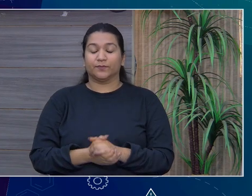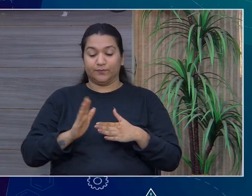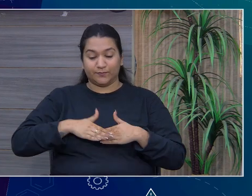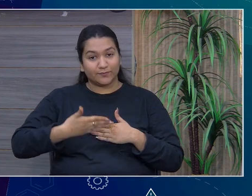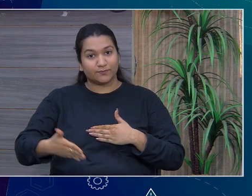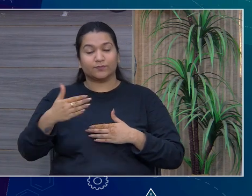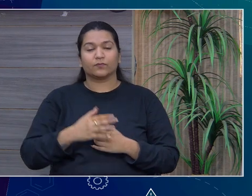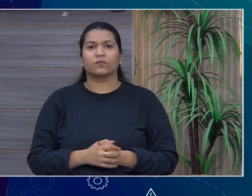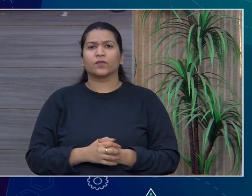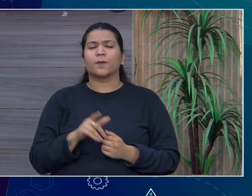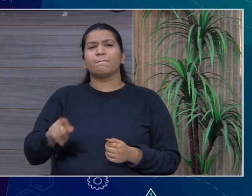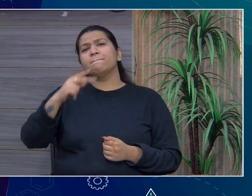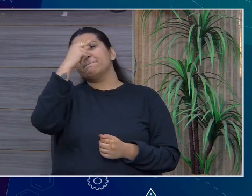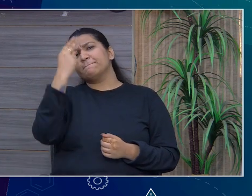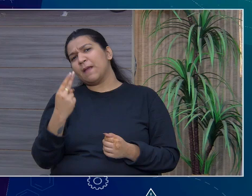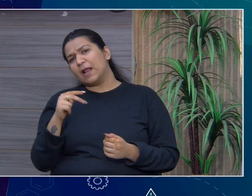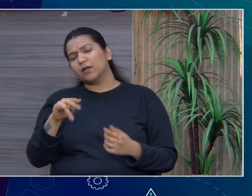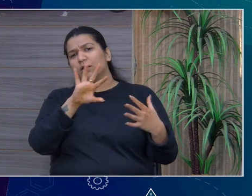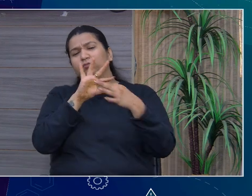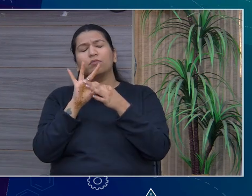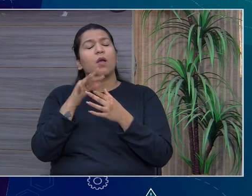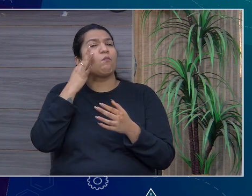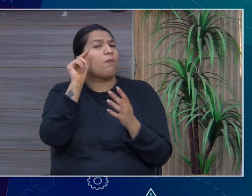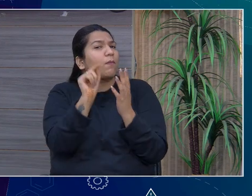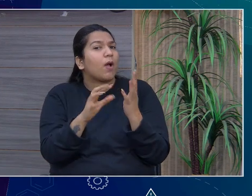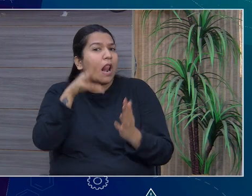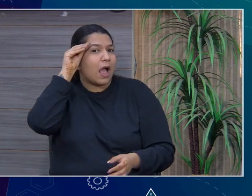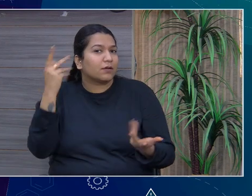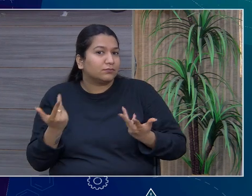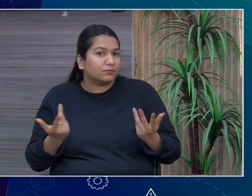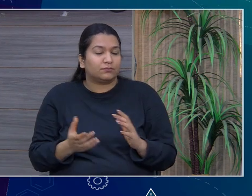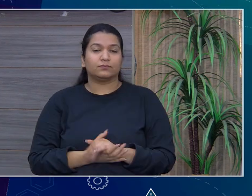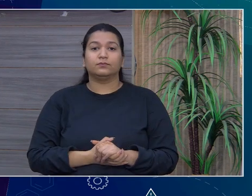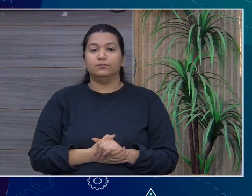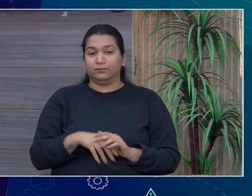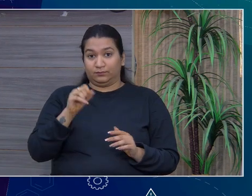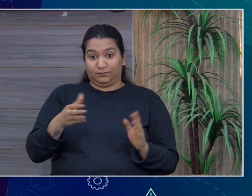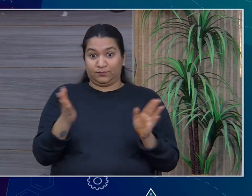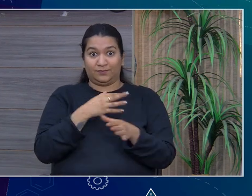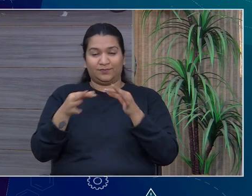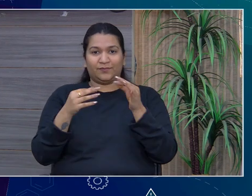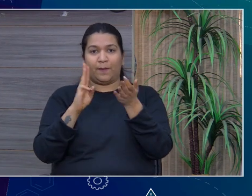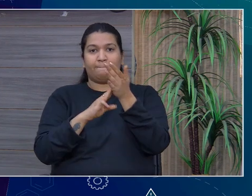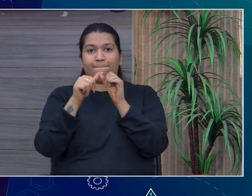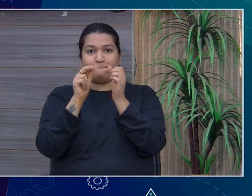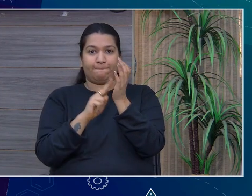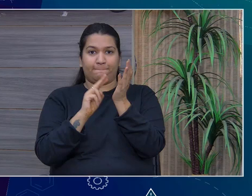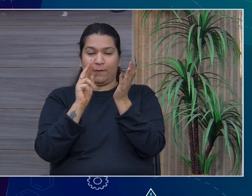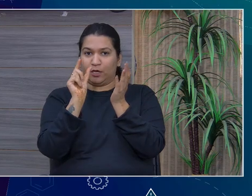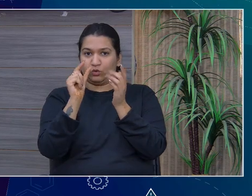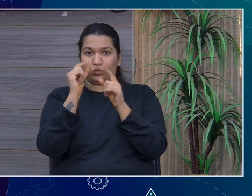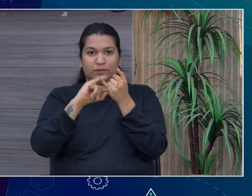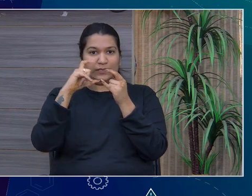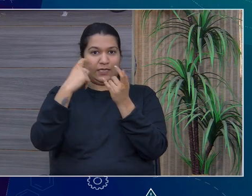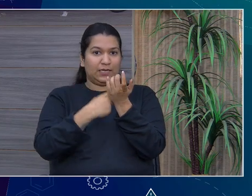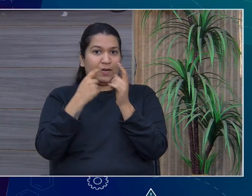हैं और मैन्युस्क्रिप्ट पेंटिंग से और क्या कुछ महत्वपूर्ण बातें हैं जो हम समझ। जी सर, अभी हमने बात करी मैन्युस्क्रिप्ट की, अब मैं बात करूंगी मैन्युस्क्रिप्ट